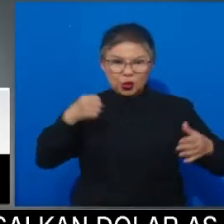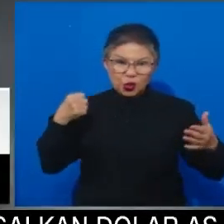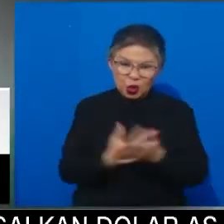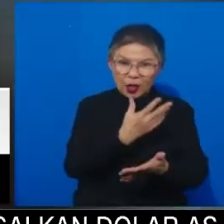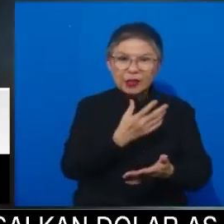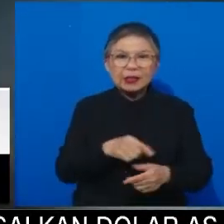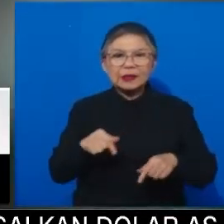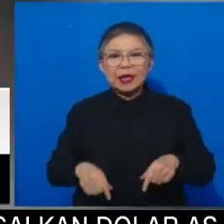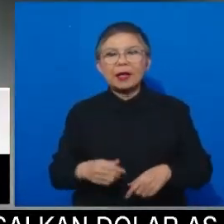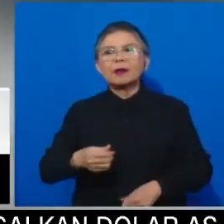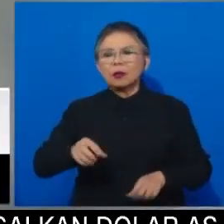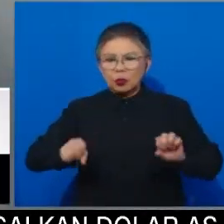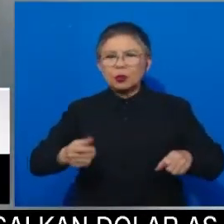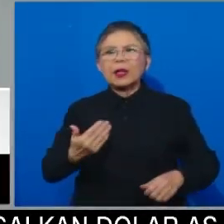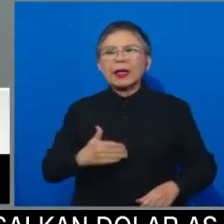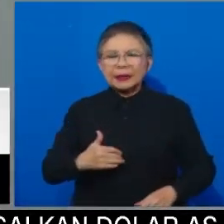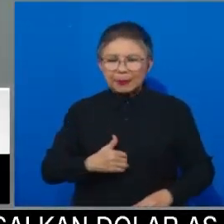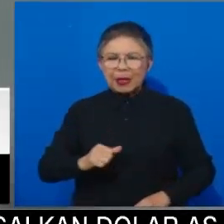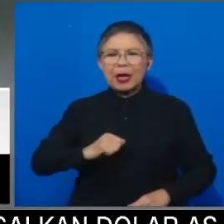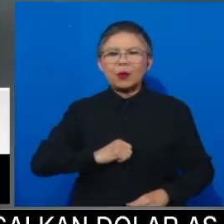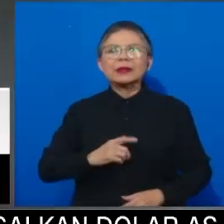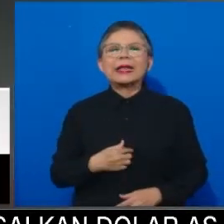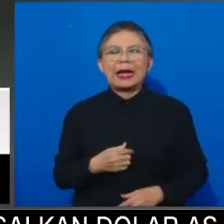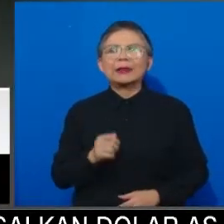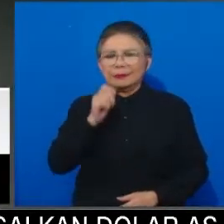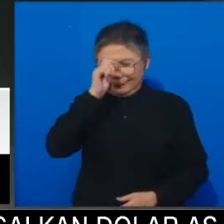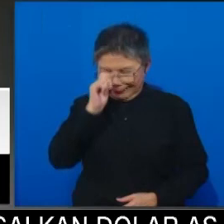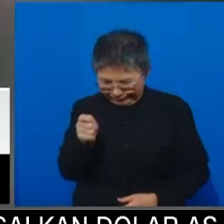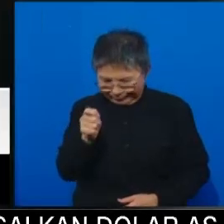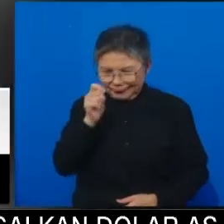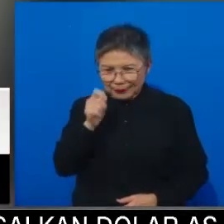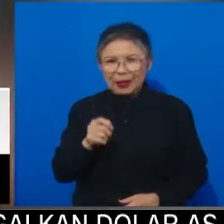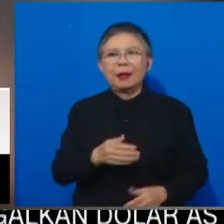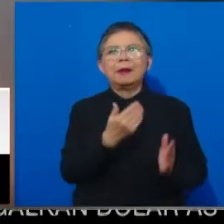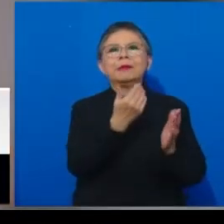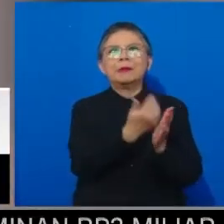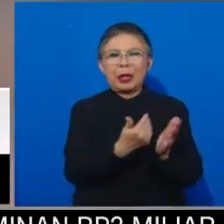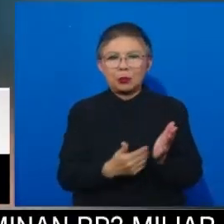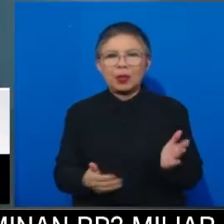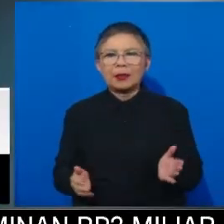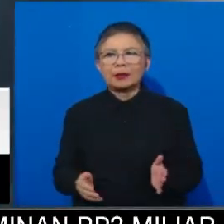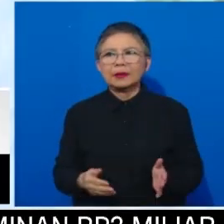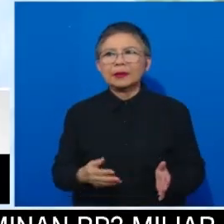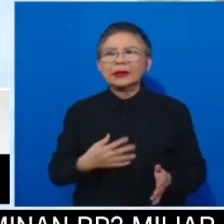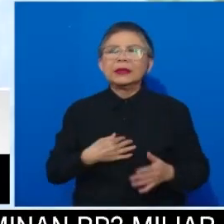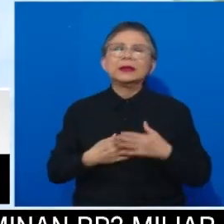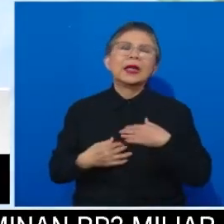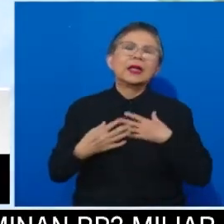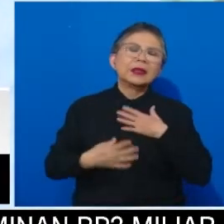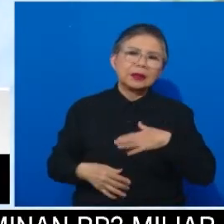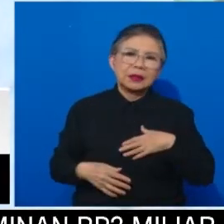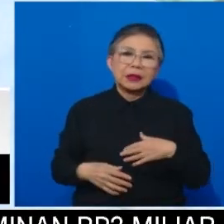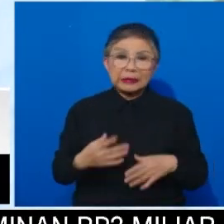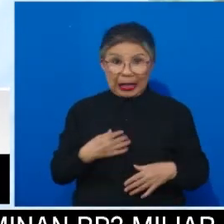jalan raya juga mengaku kini lebih berhati-hati dan lebih patuh pada peraturan. Saya sih miris saja, walaupun saya